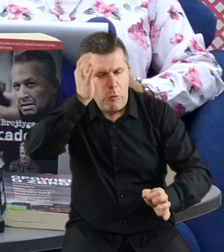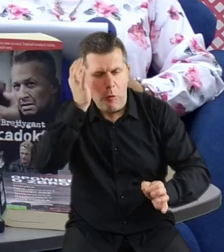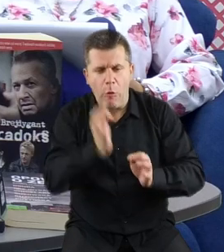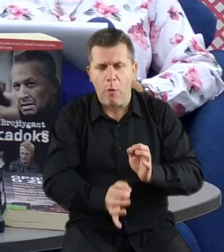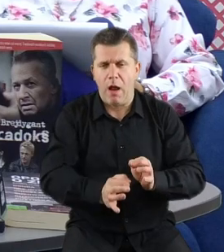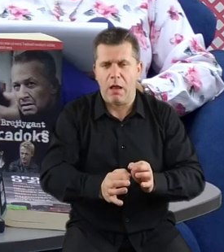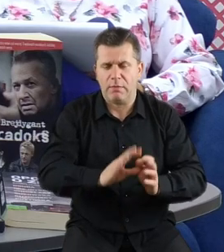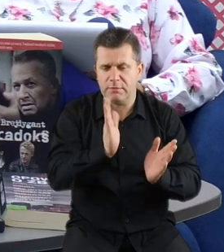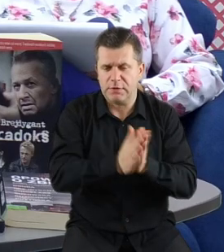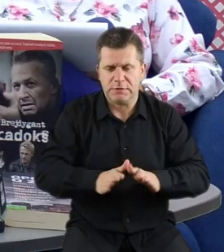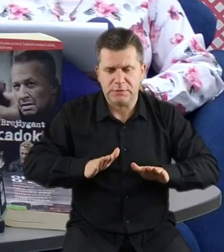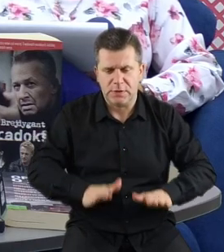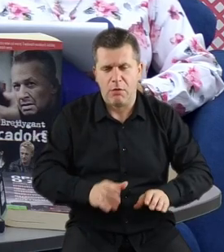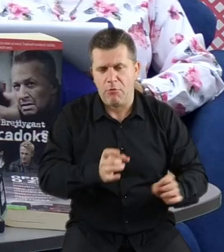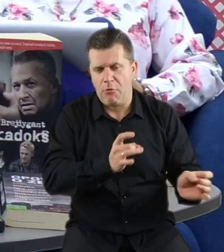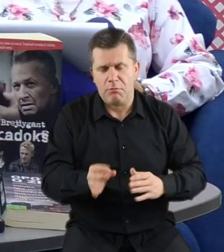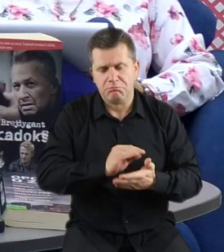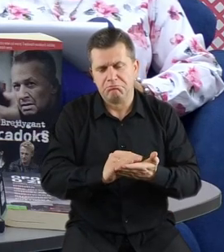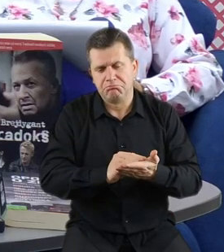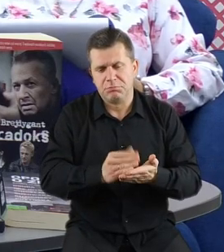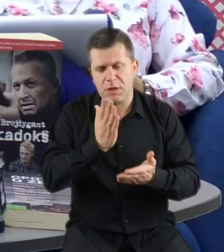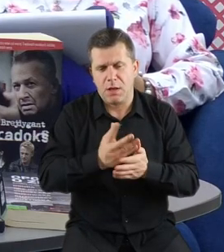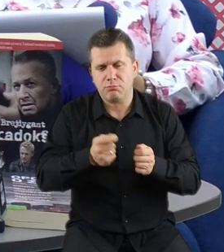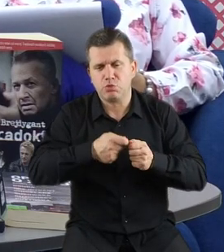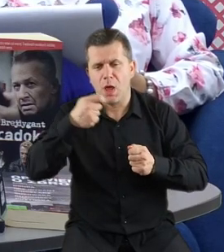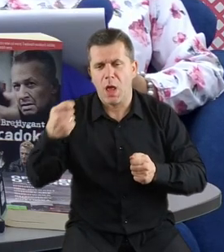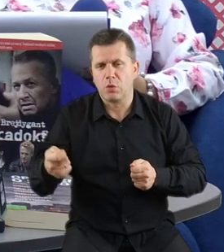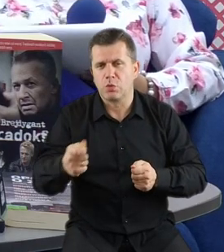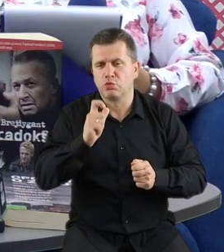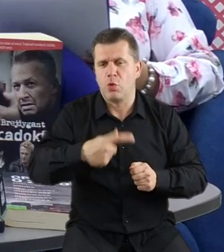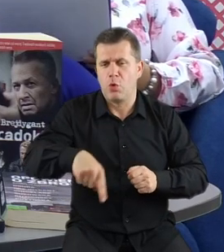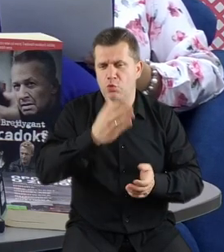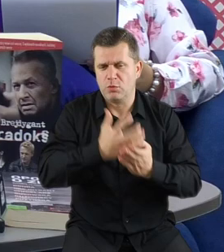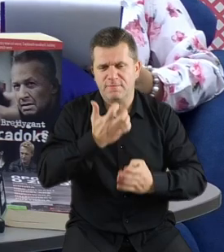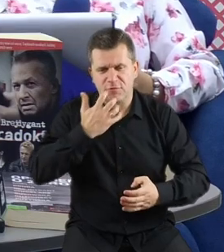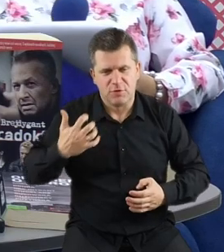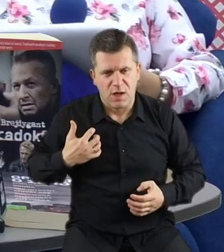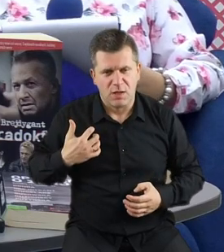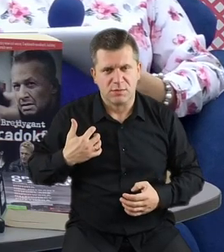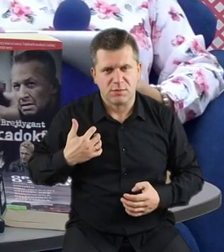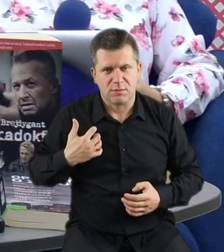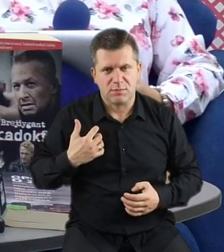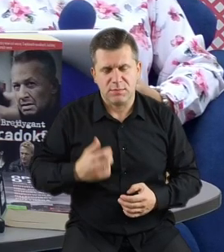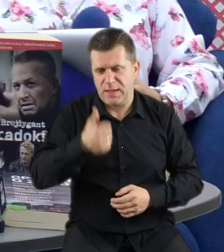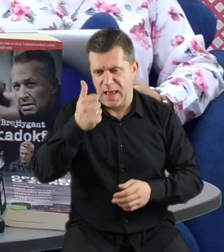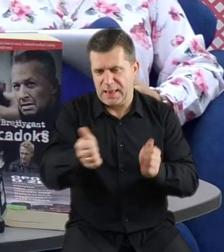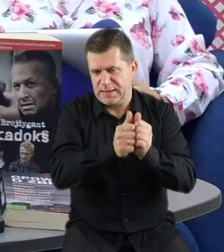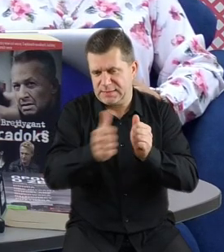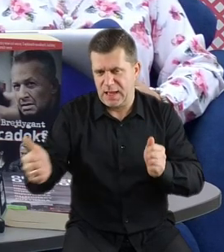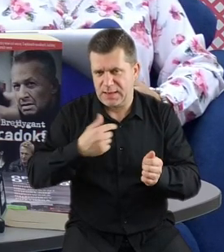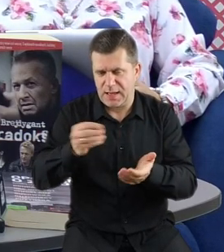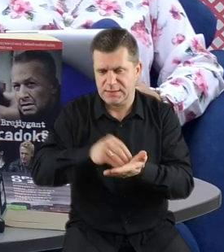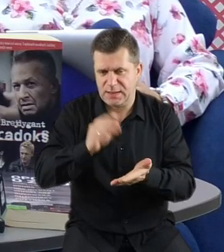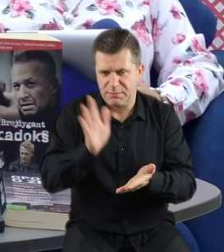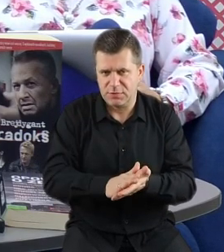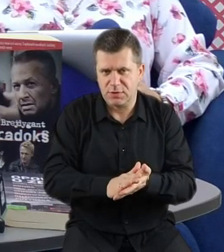ostatni guzik, i siadałbym tylko i przedłużał to, co już doskonale wcześniej, to znaczy z jednego zdania,